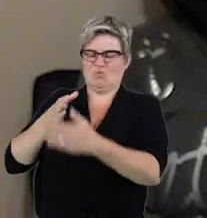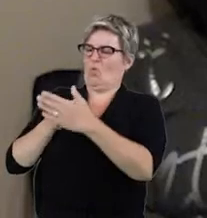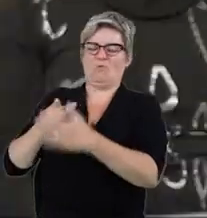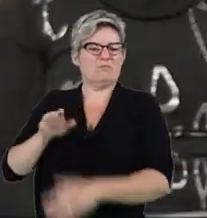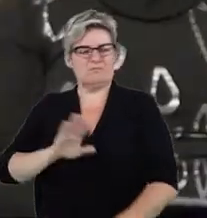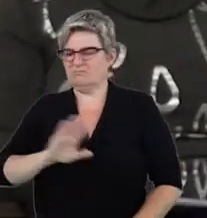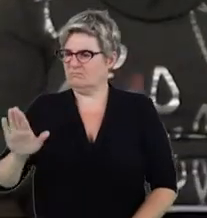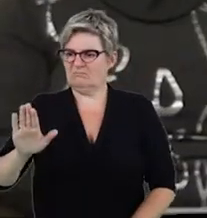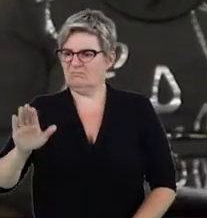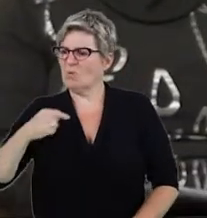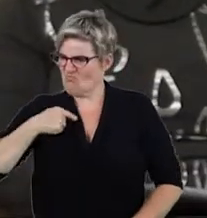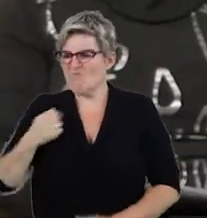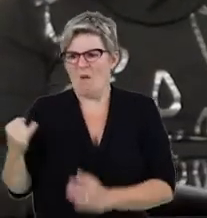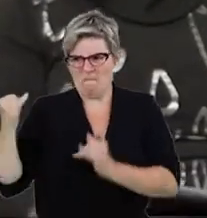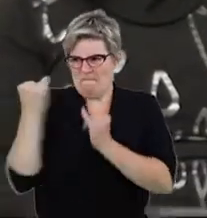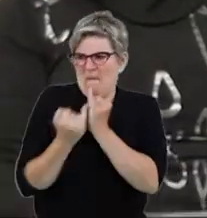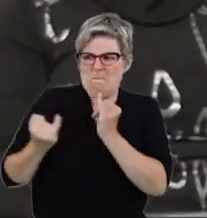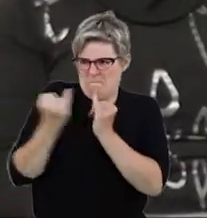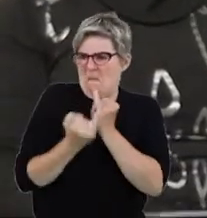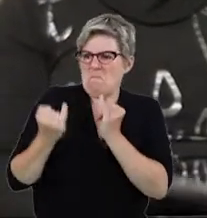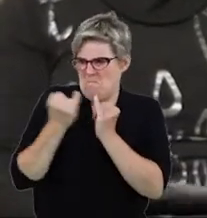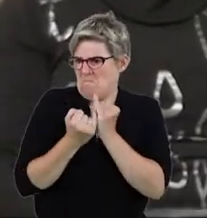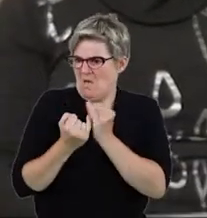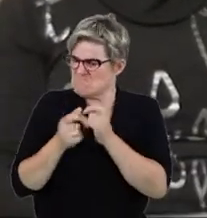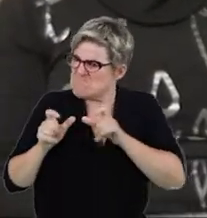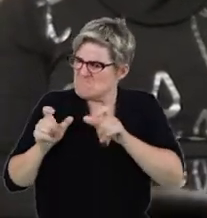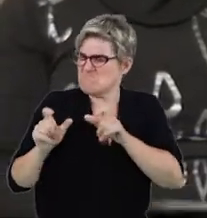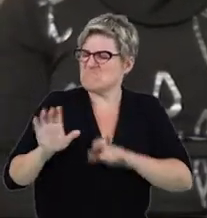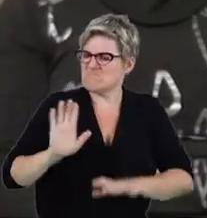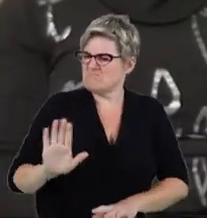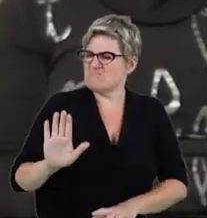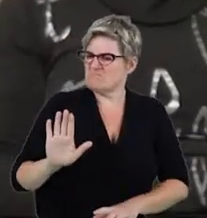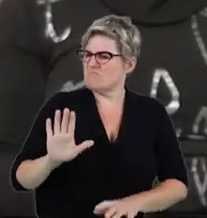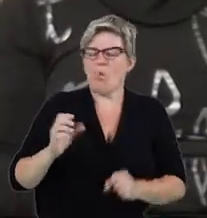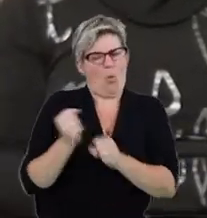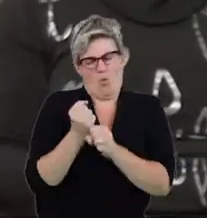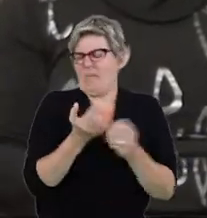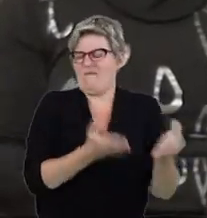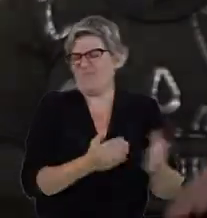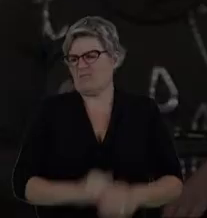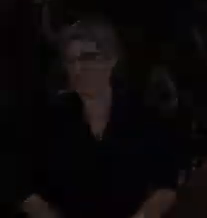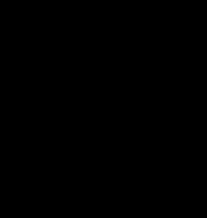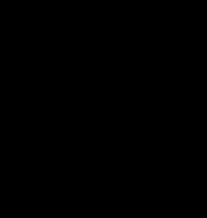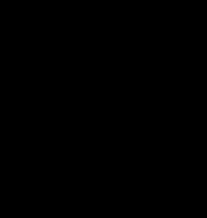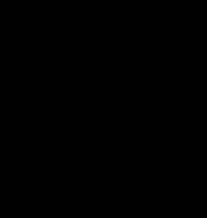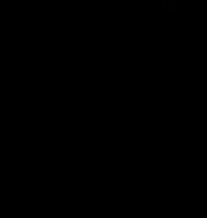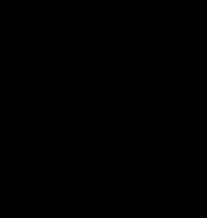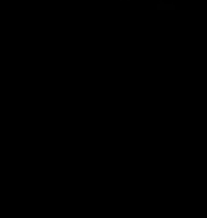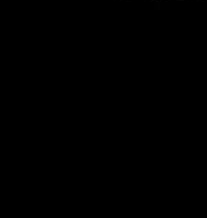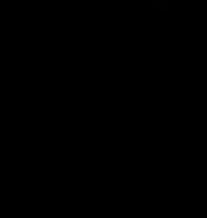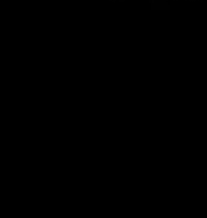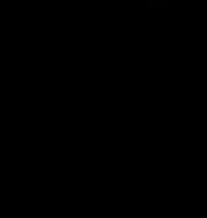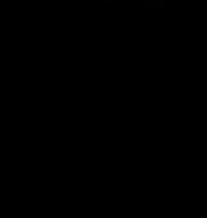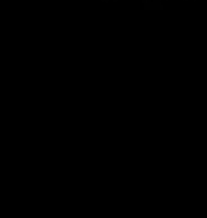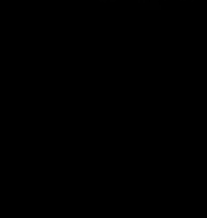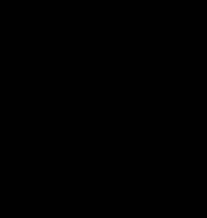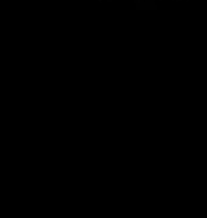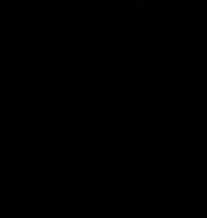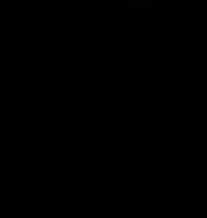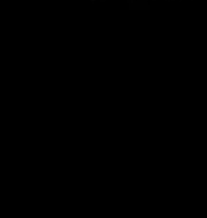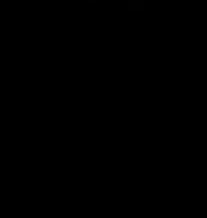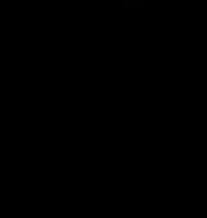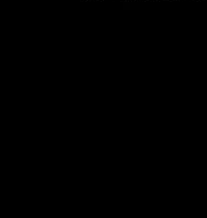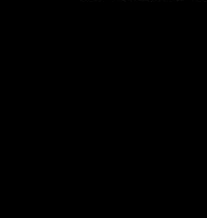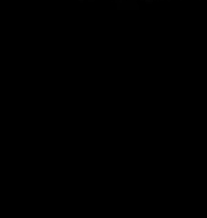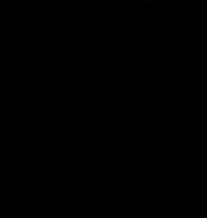opposée. Parce que je me suis battue puis que je me suis défendue, ben, on n'a pas fait cette chose-là.